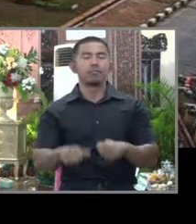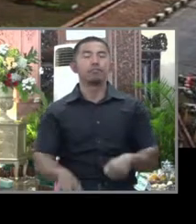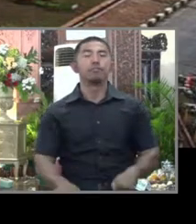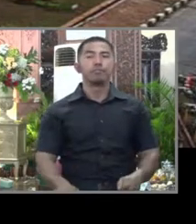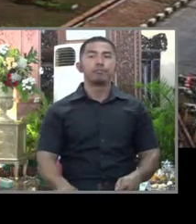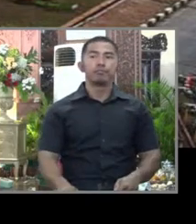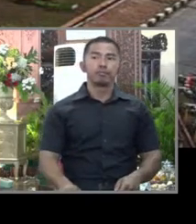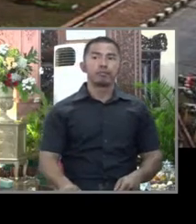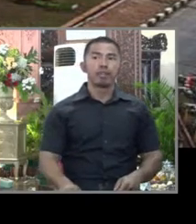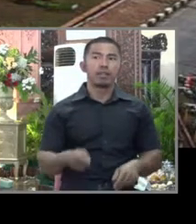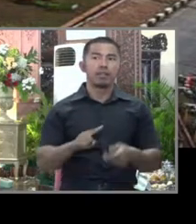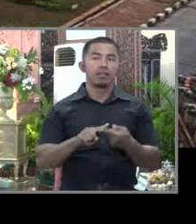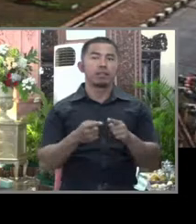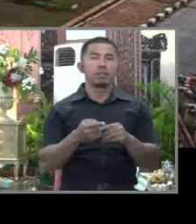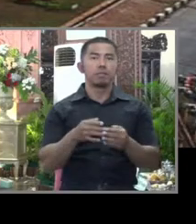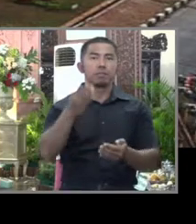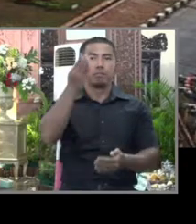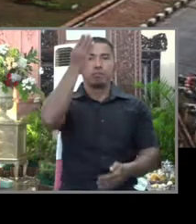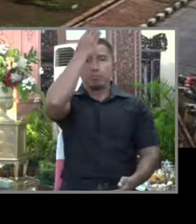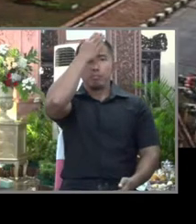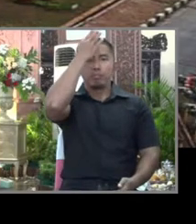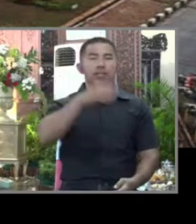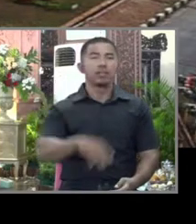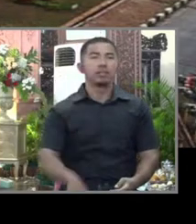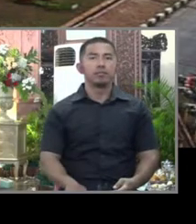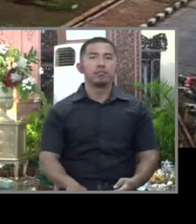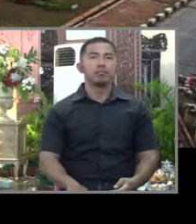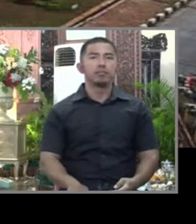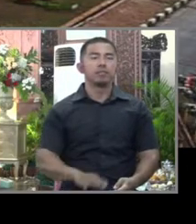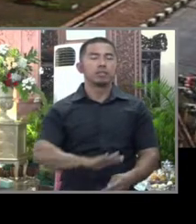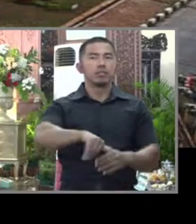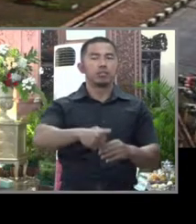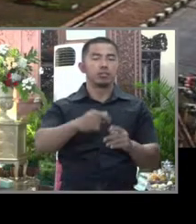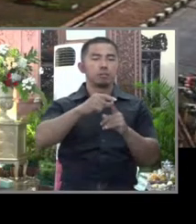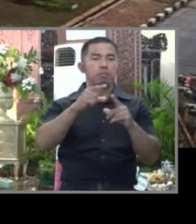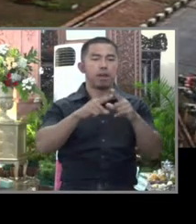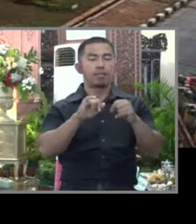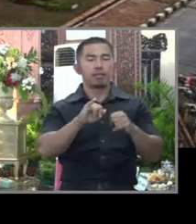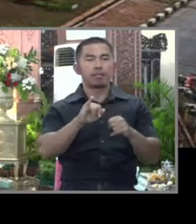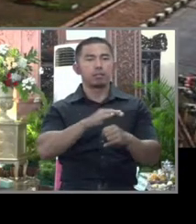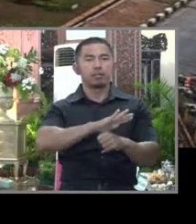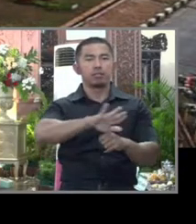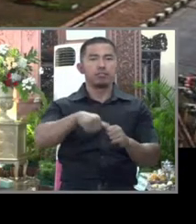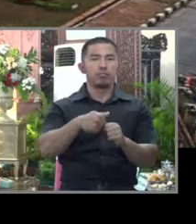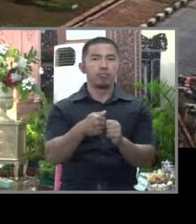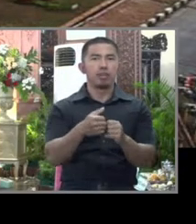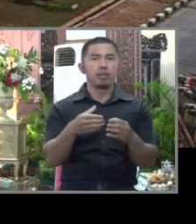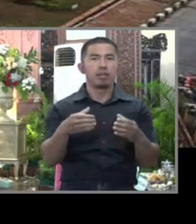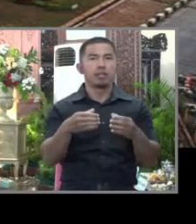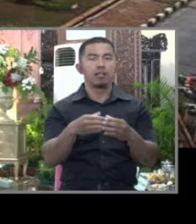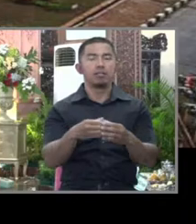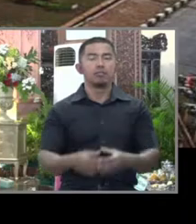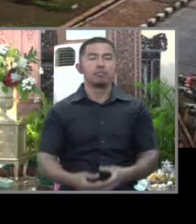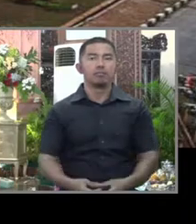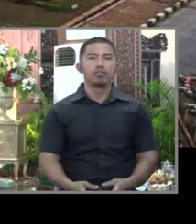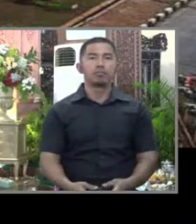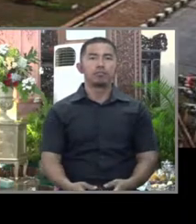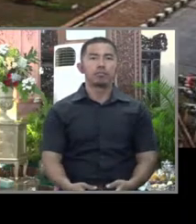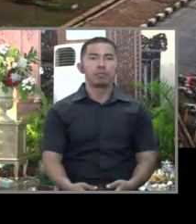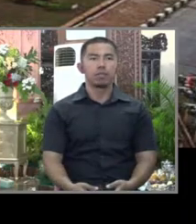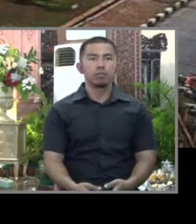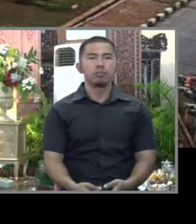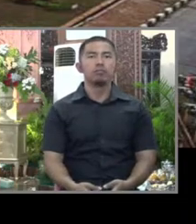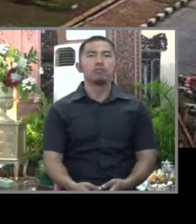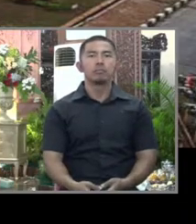dan teman-teman bupati se eks-karesidenan padi beserta seluruh Hai forkompinda nya dan